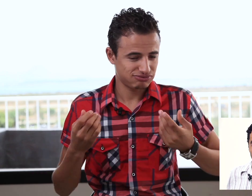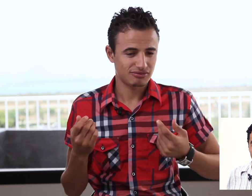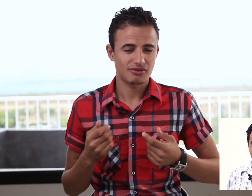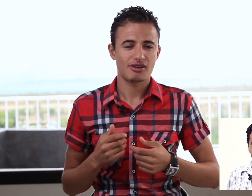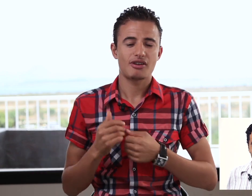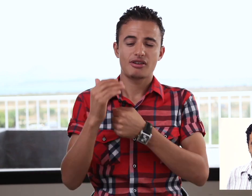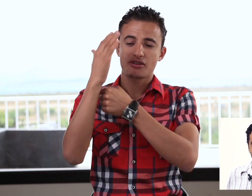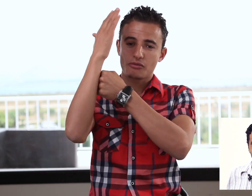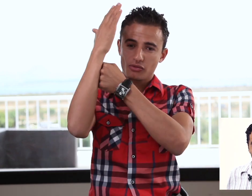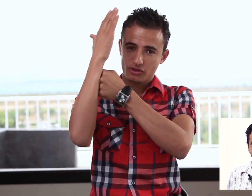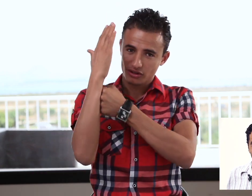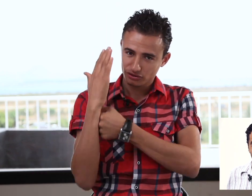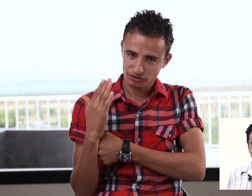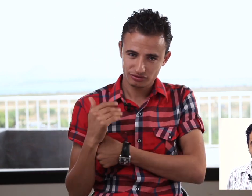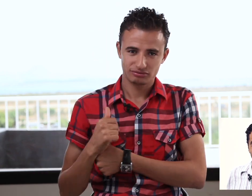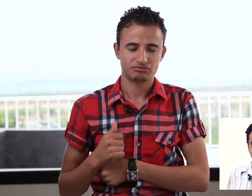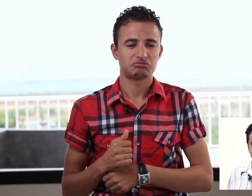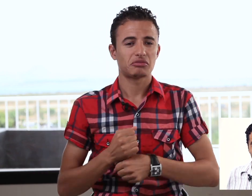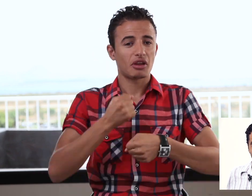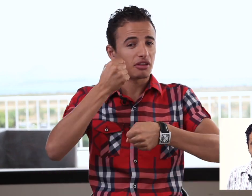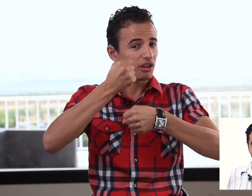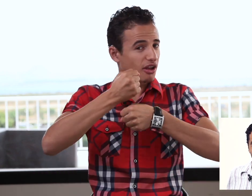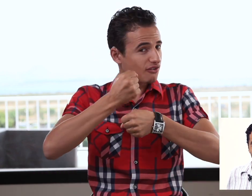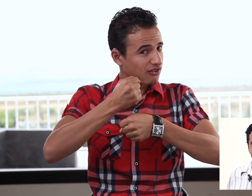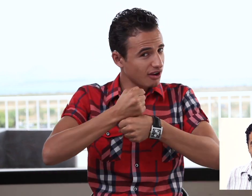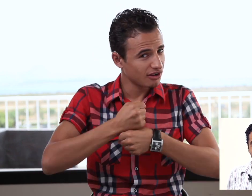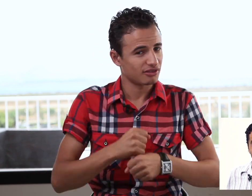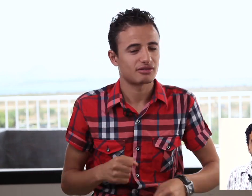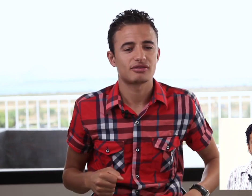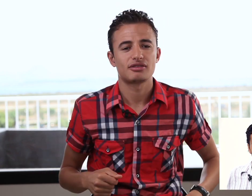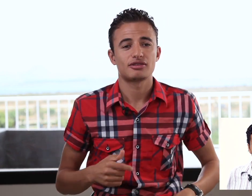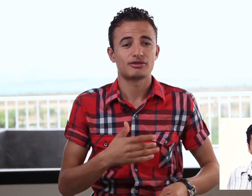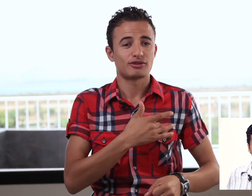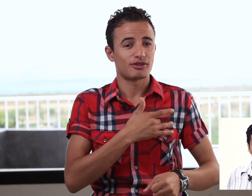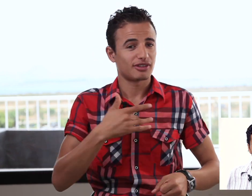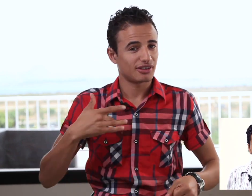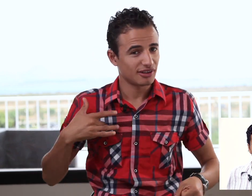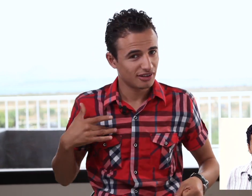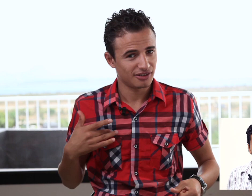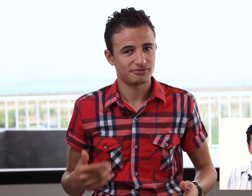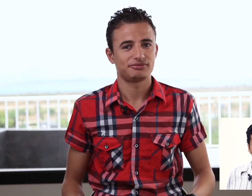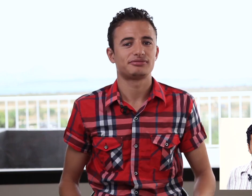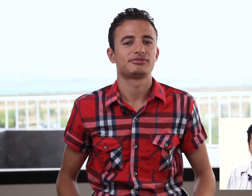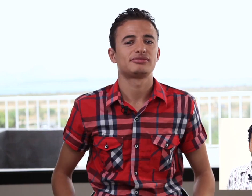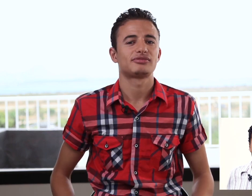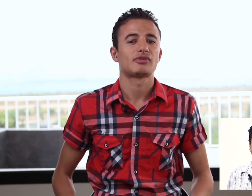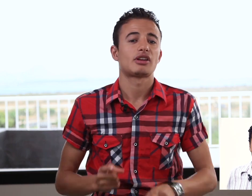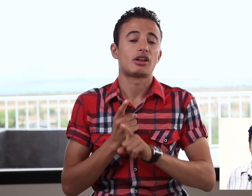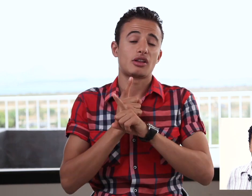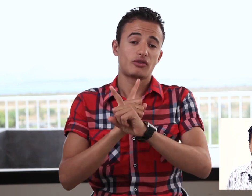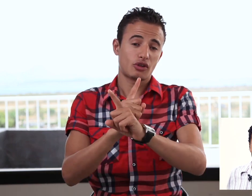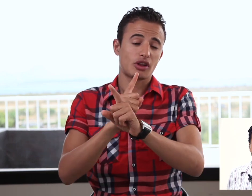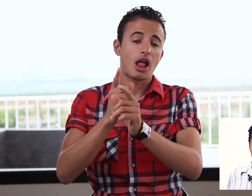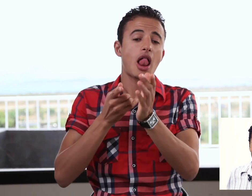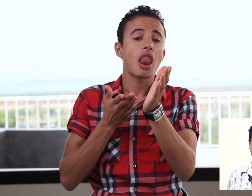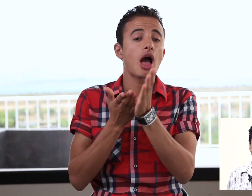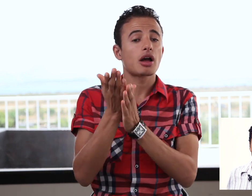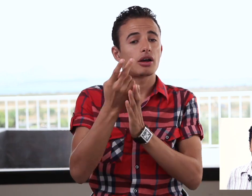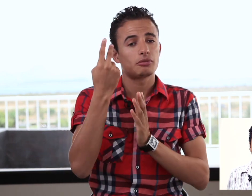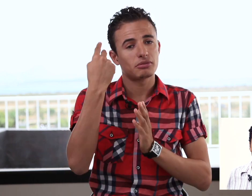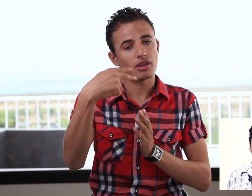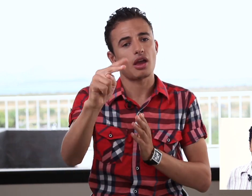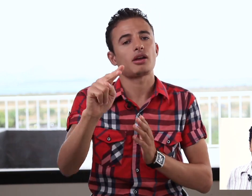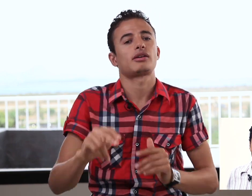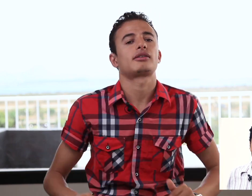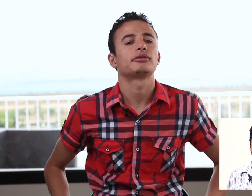سهل ياسر، نجم تتكلم بحرية، نجم تلقى ديمقراطية، نجم تلقى شكون يسمع، نجم تلقى خدمة كما شباب